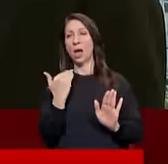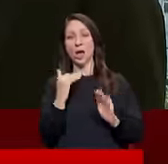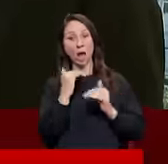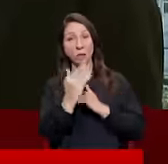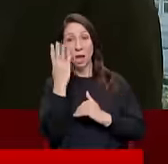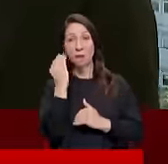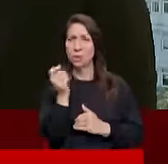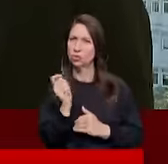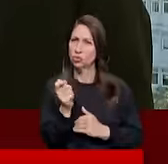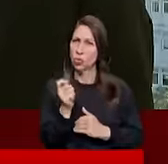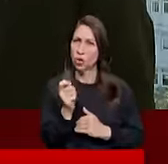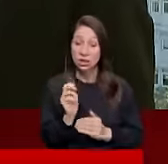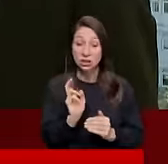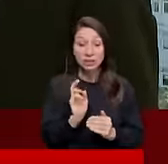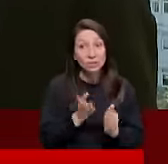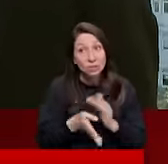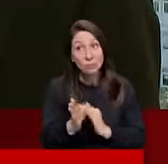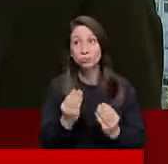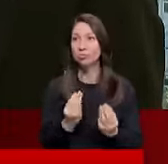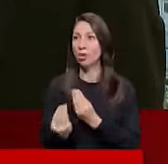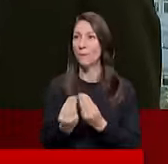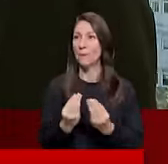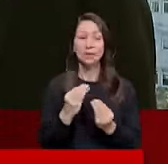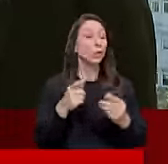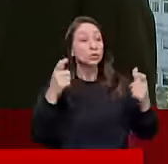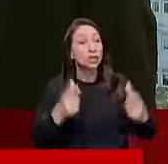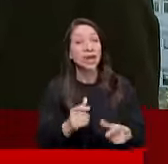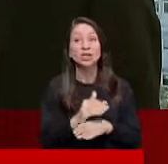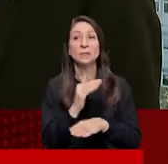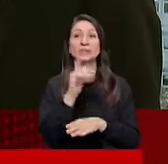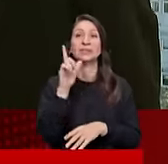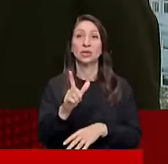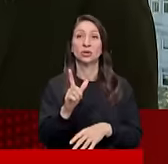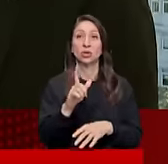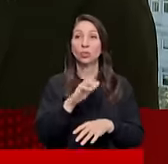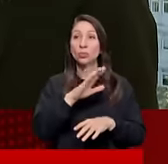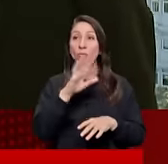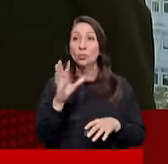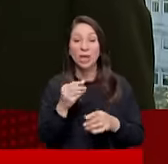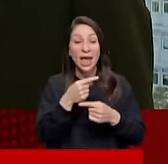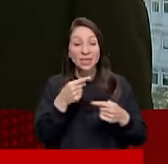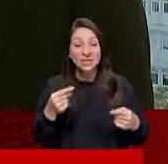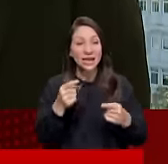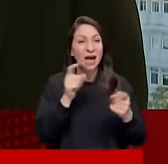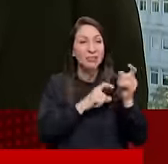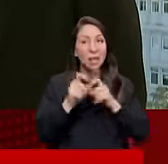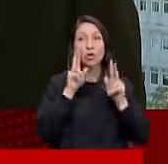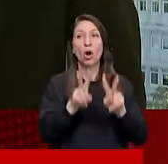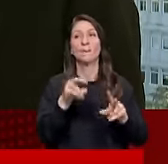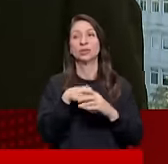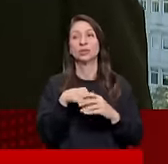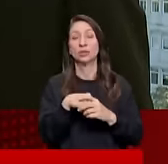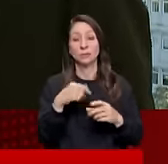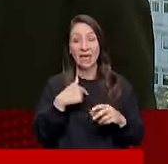anlamak mümkün değil. Çıkıp sohbet etmeniz, onun derdini, şehri yaşamanız gerekiyor. Bütün arazileri, eksikleri görmek için. Biz